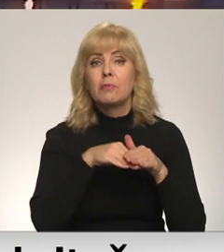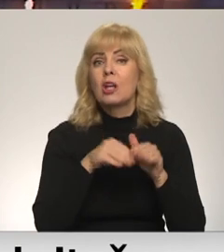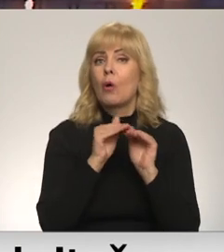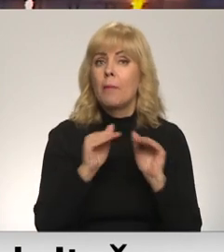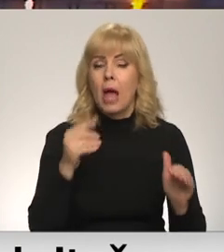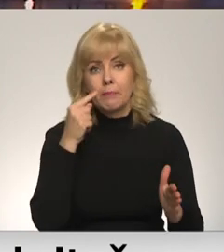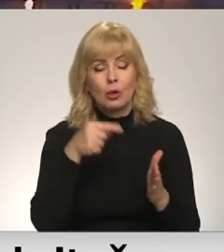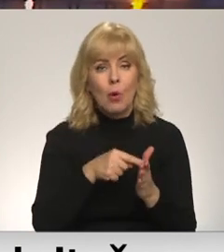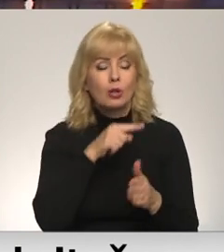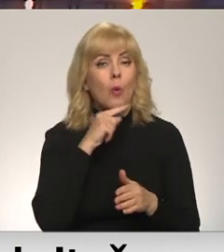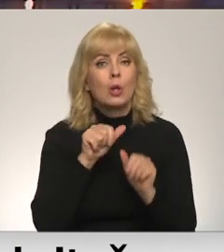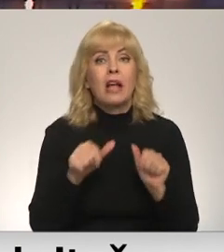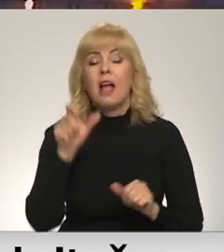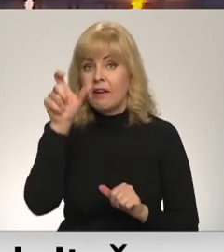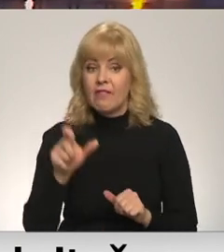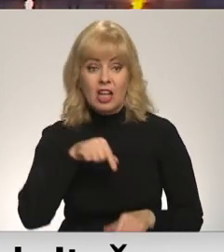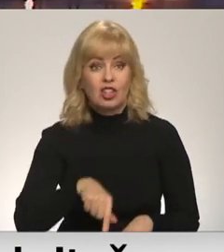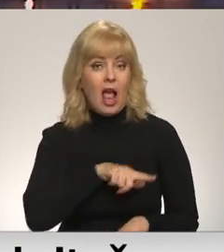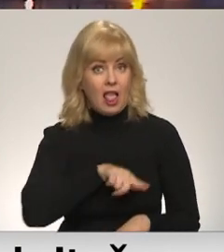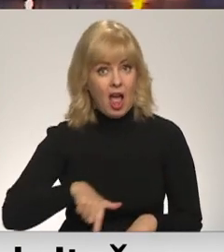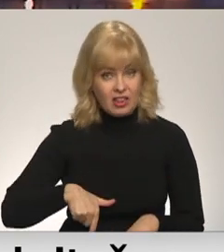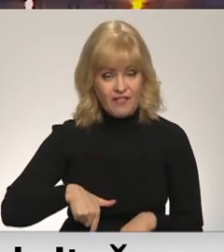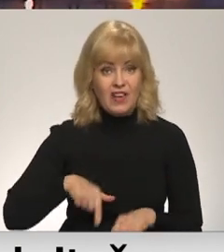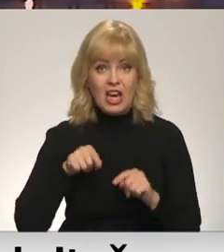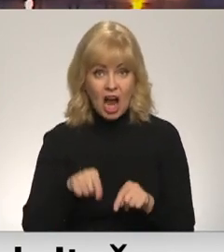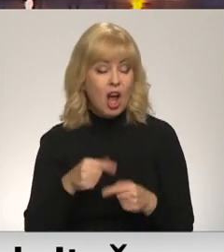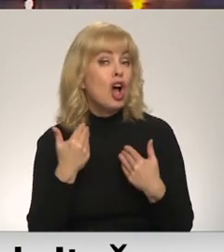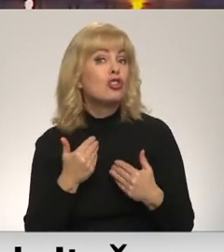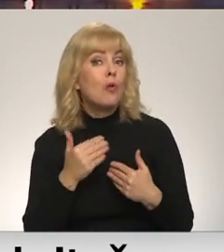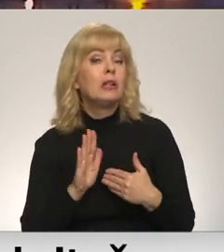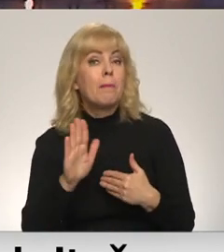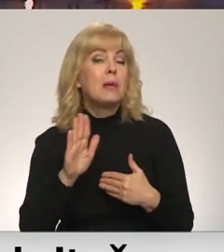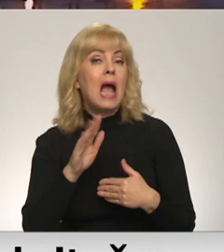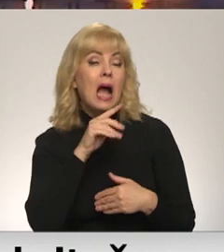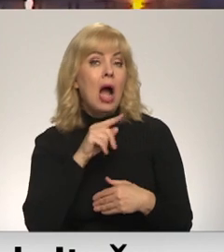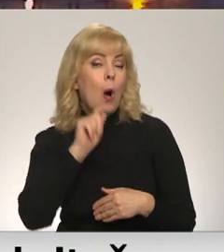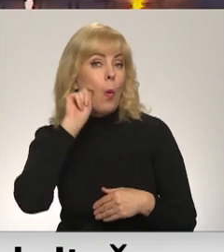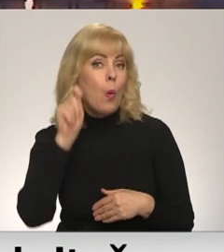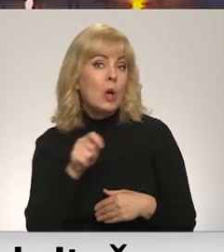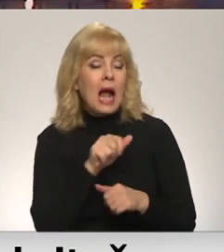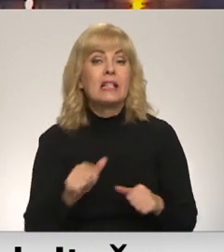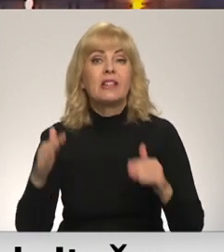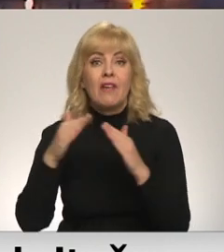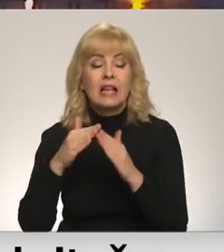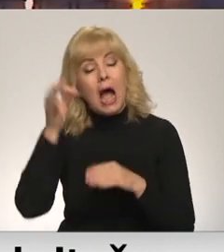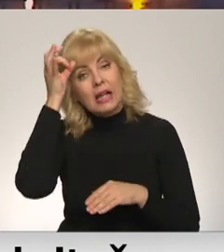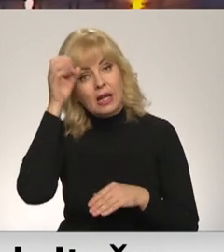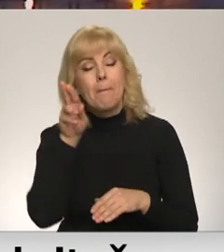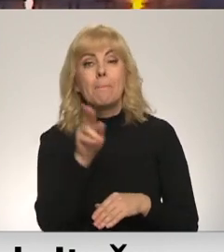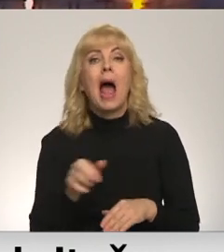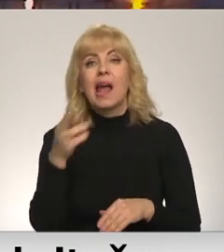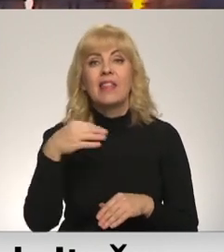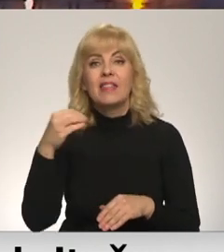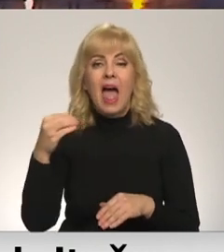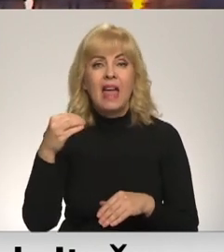norāda Ukrainas vēstnieks Latvijā Aleksandrs Miščenko. Šodien pie Ukrainas vēstniecības tika pieminēti Maidana dalībnieki, kas pirms